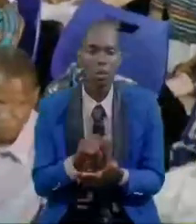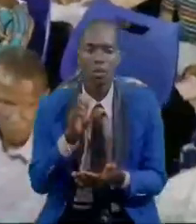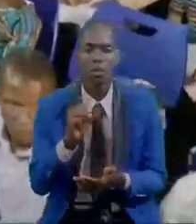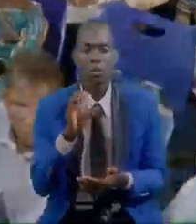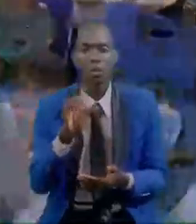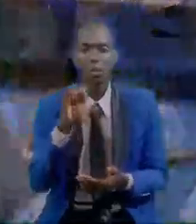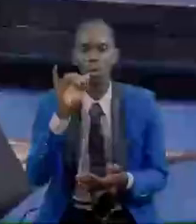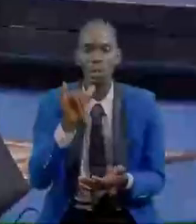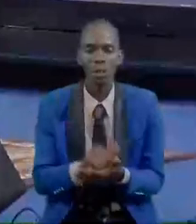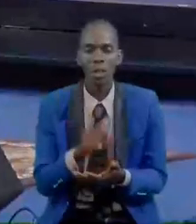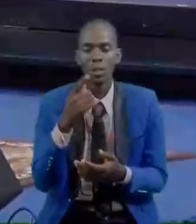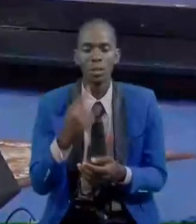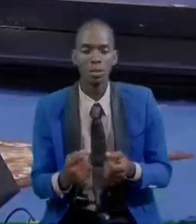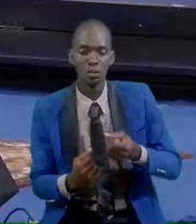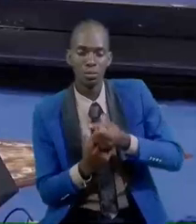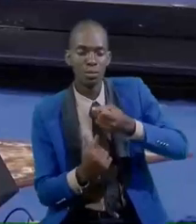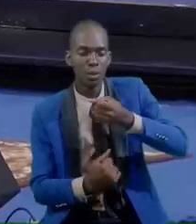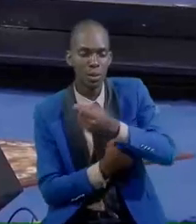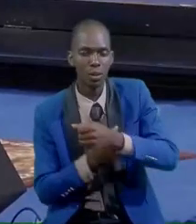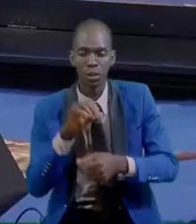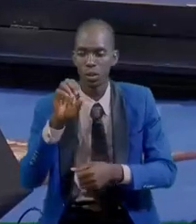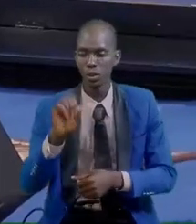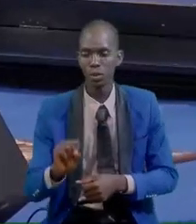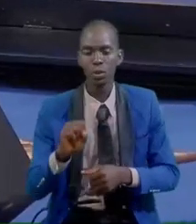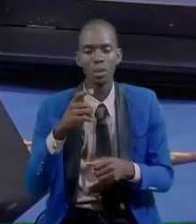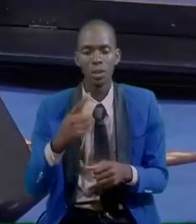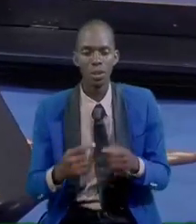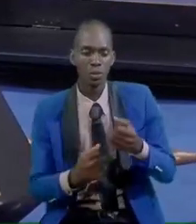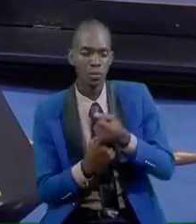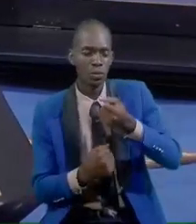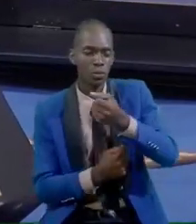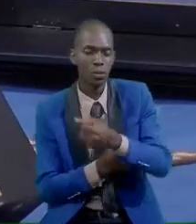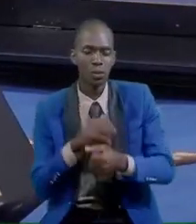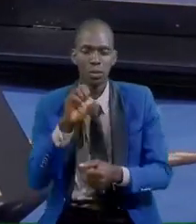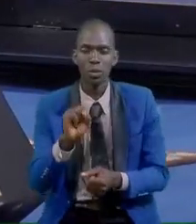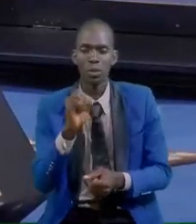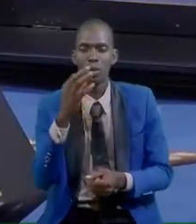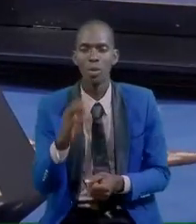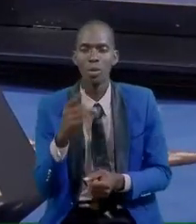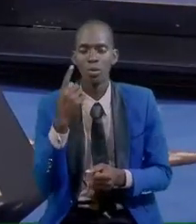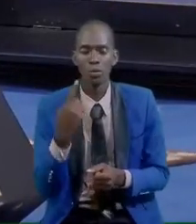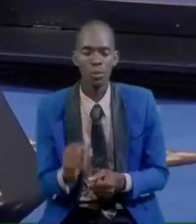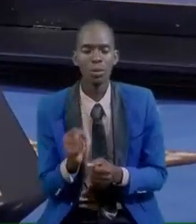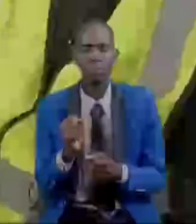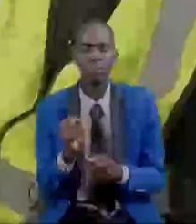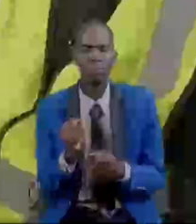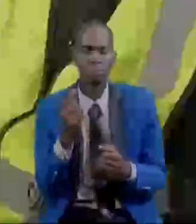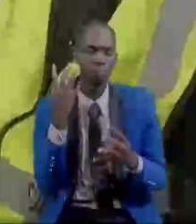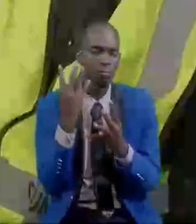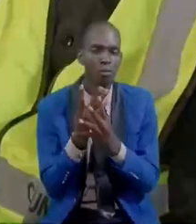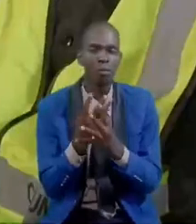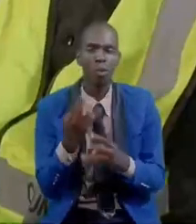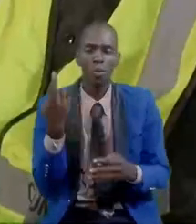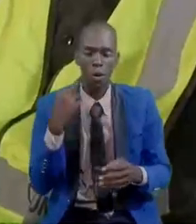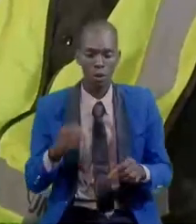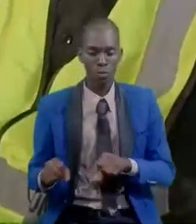en sorte que les fondements de la prison, au pluriel, les fondements de la prison furent ébranlés. Ils